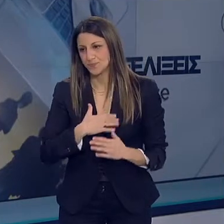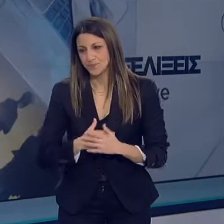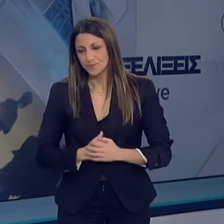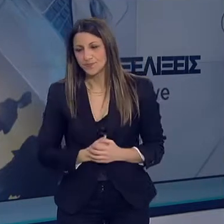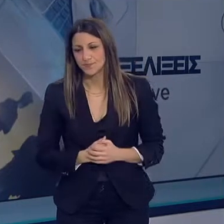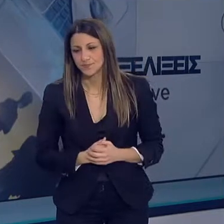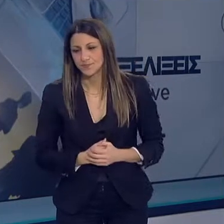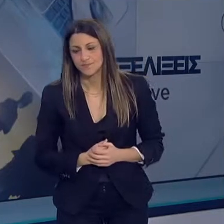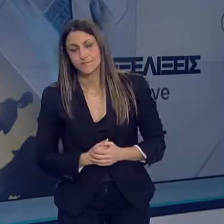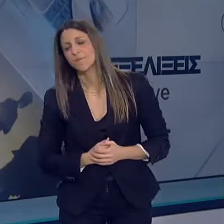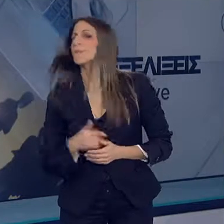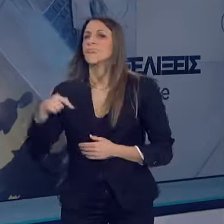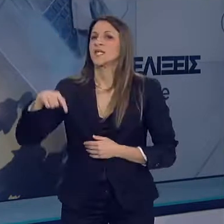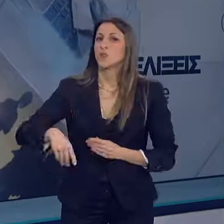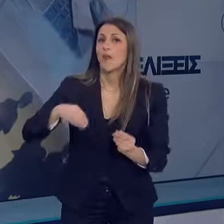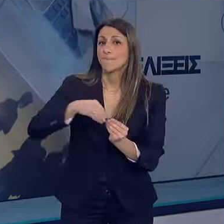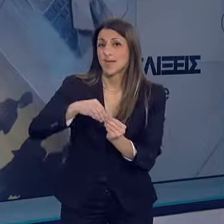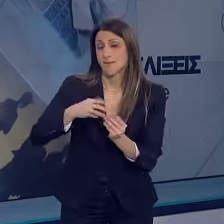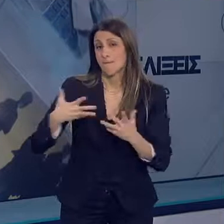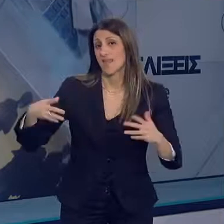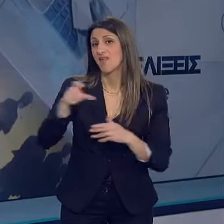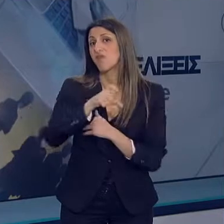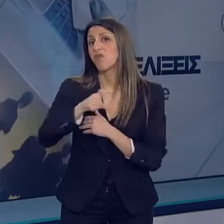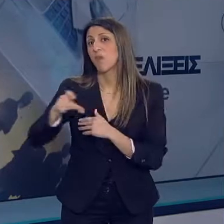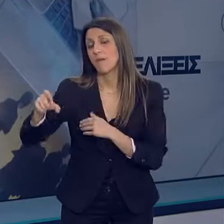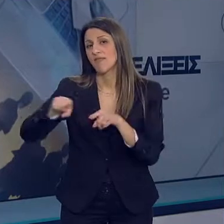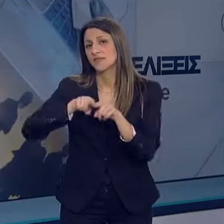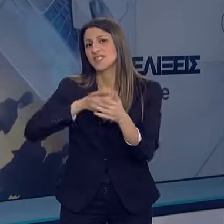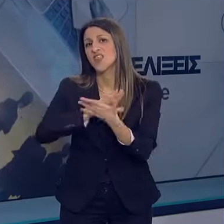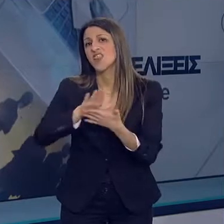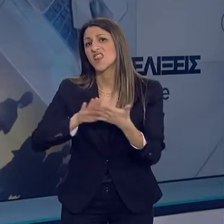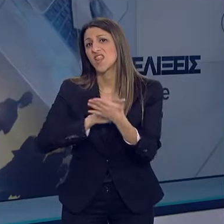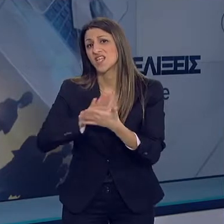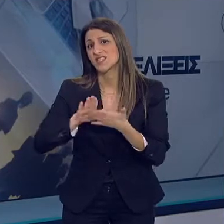ένα σημαντικό θρησκευτικό χαρακτήρα που αφορά βαθύτατες πτυχές της ψυχής.